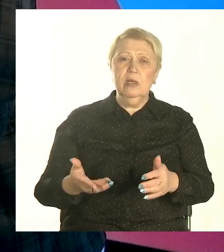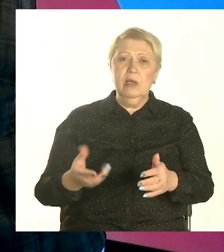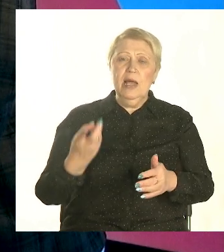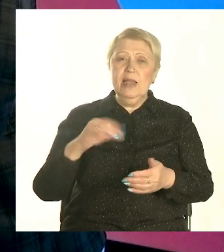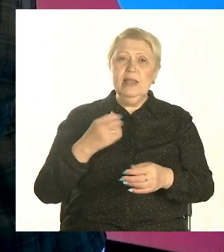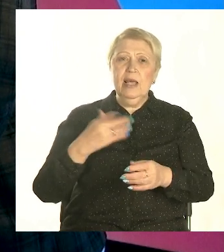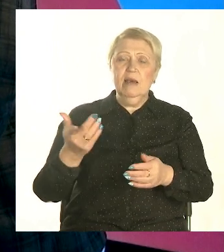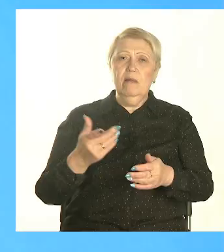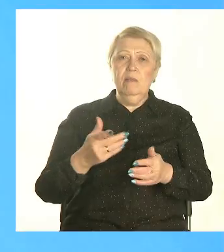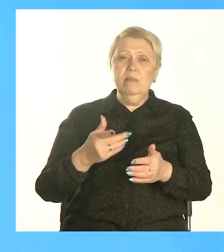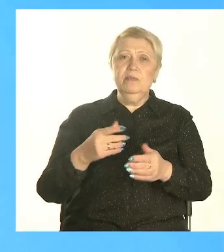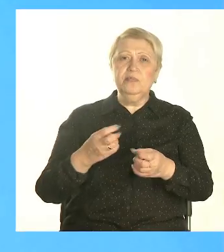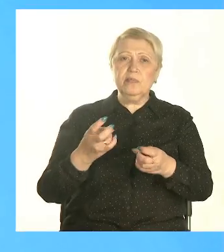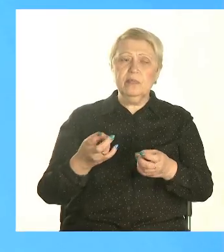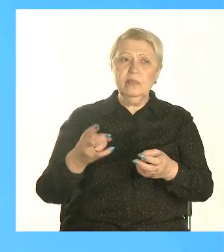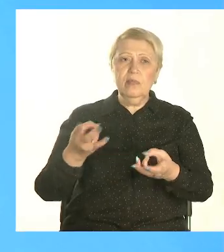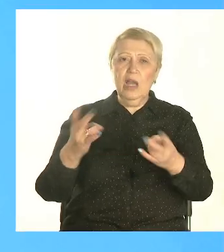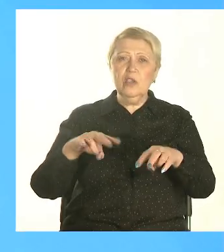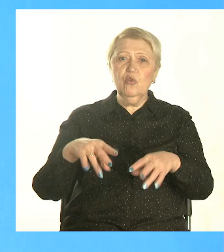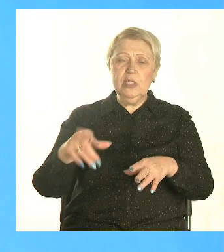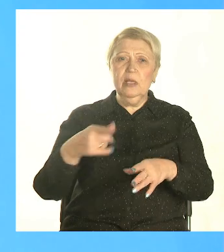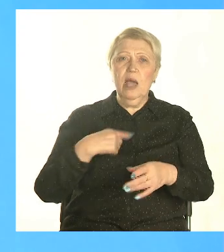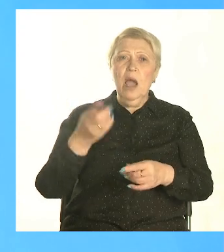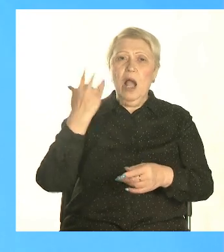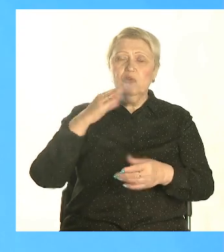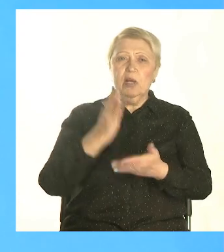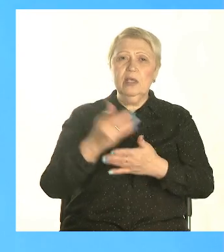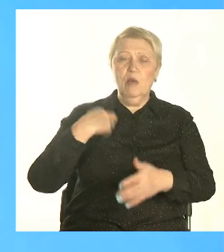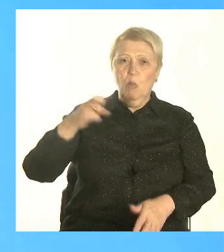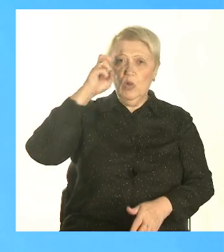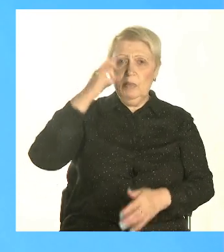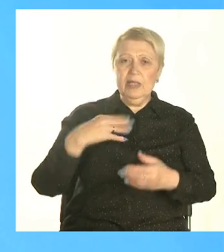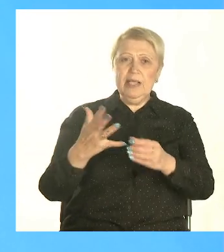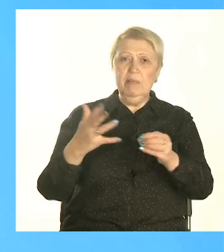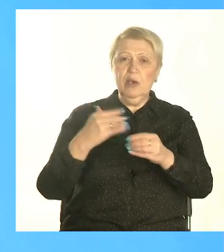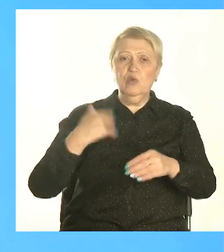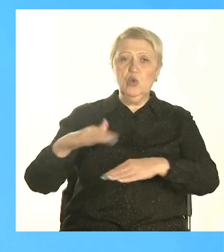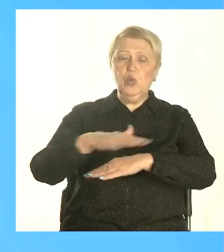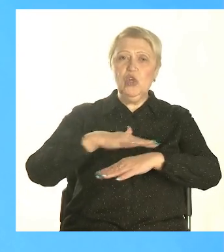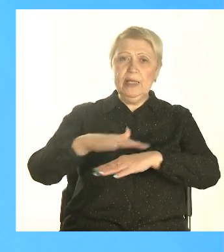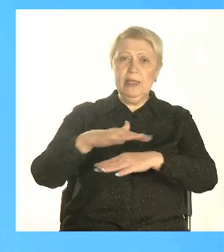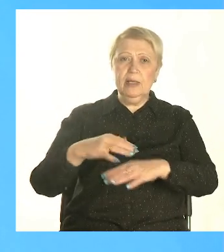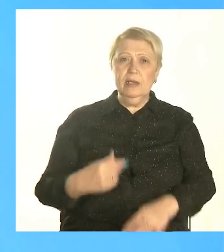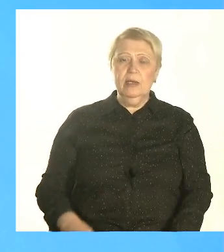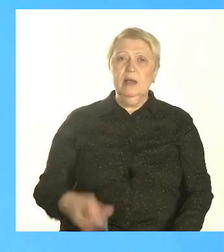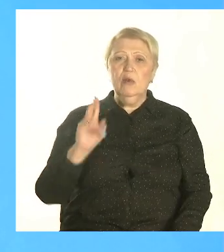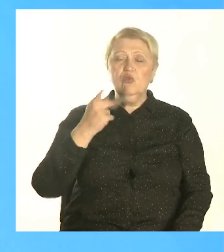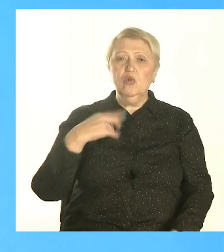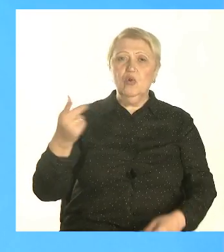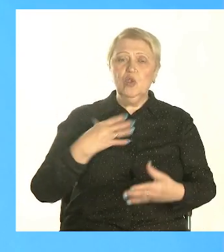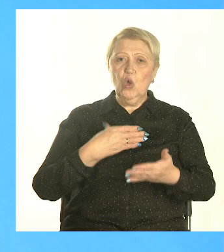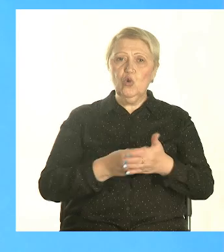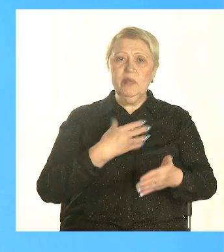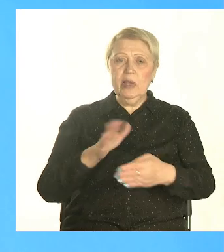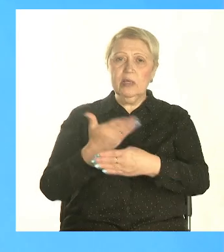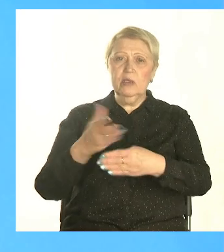является общим имуществом, является либо муниципальной собственностью, да, земельный участок, либо на которой госсобственность не разграничена.